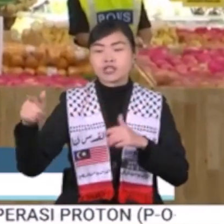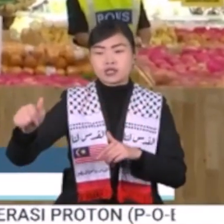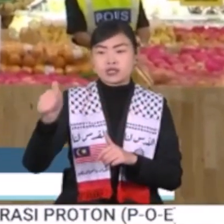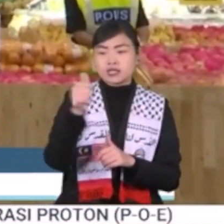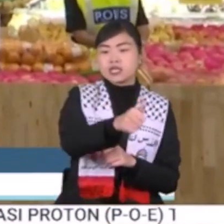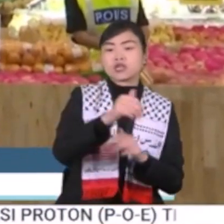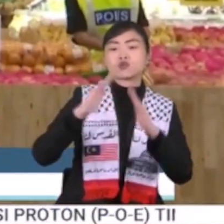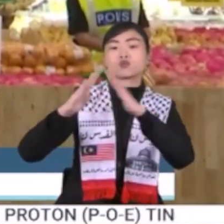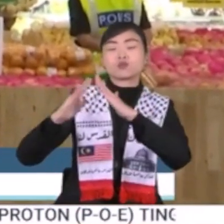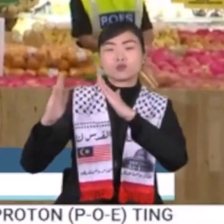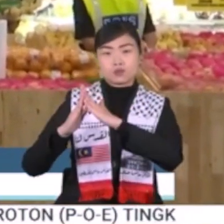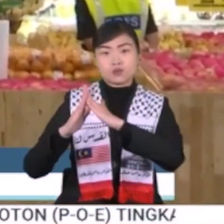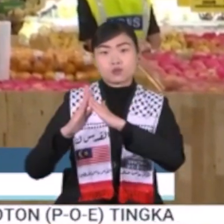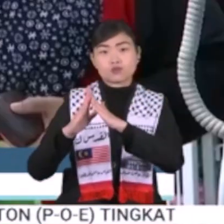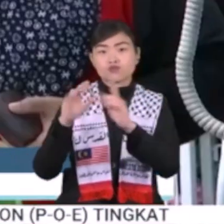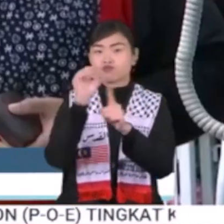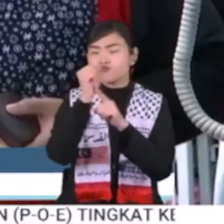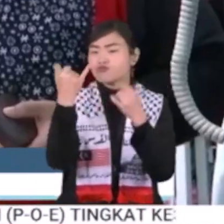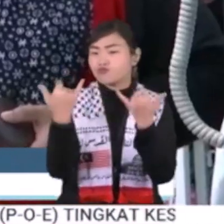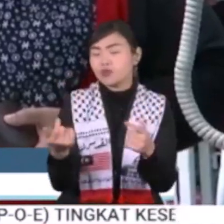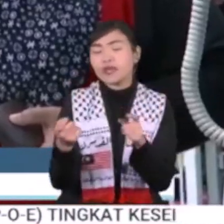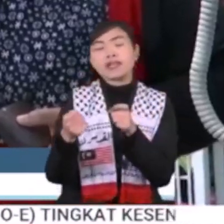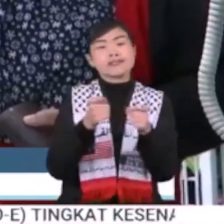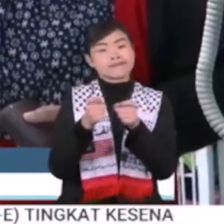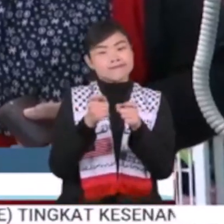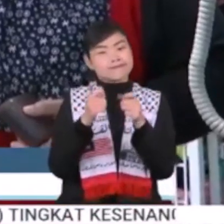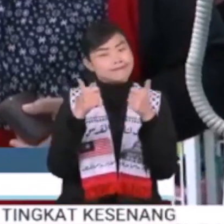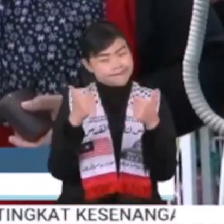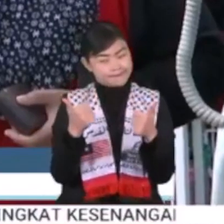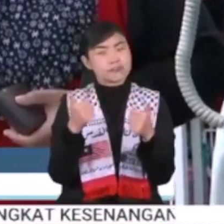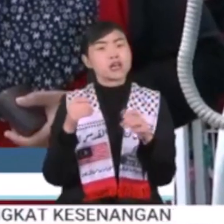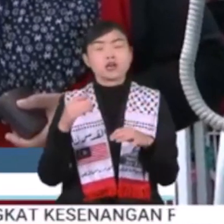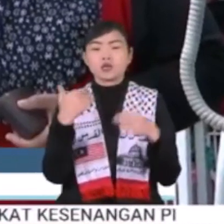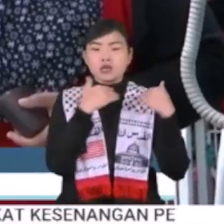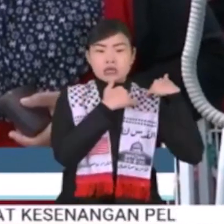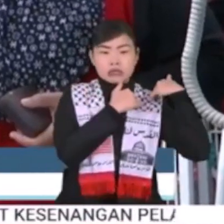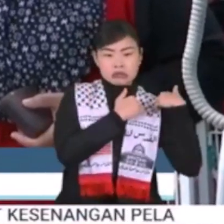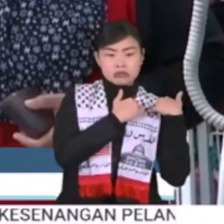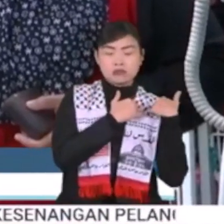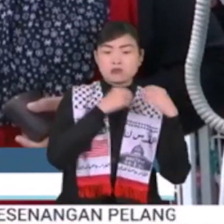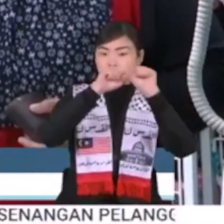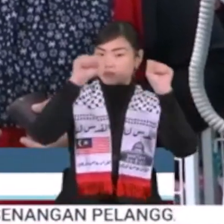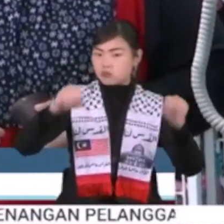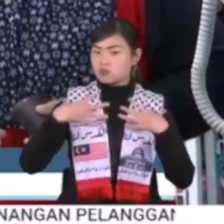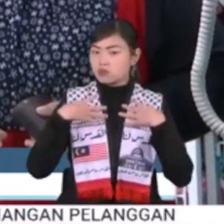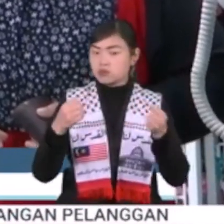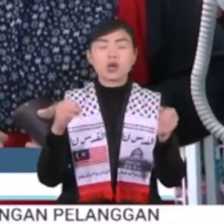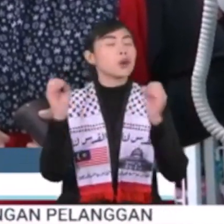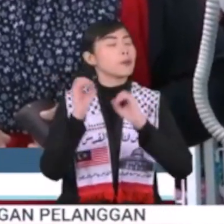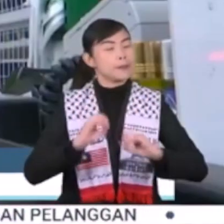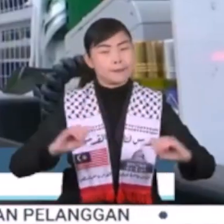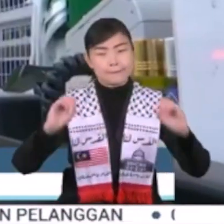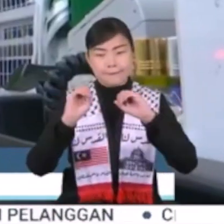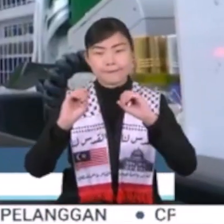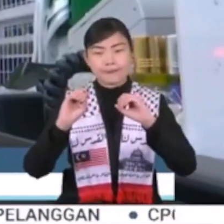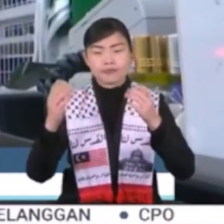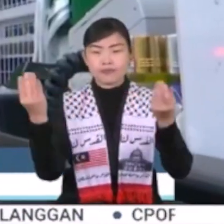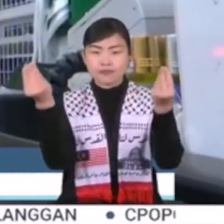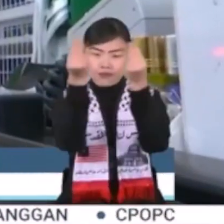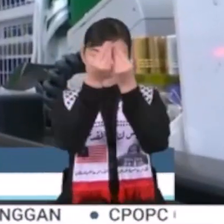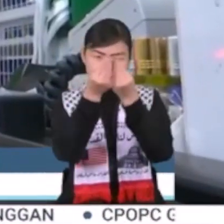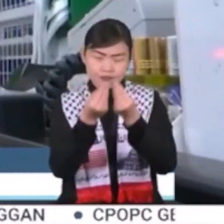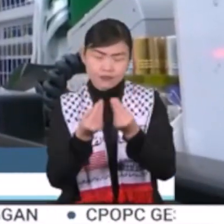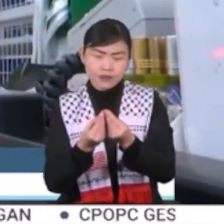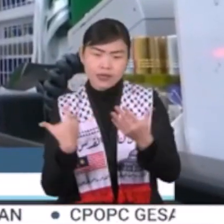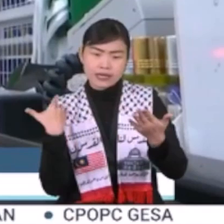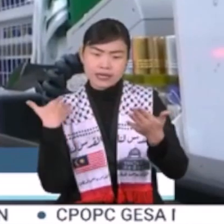masing-masing situasi ketika ini adalah terkawal dan tidak membebankan sistem kesihatan katanya secara kumulatif